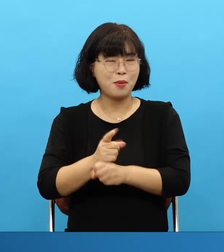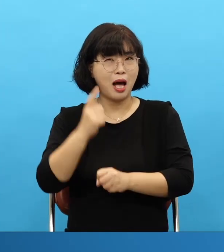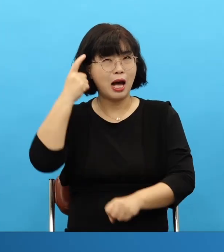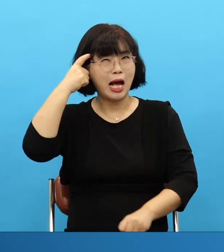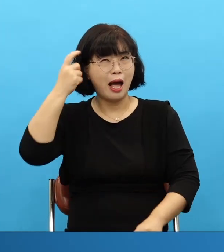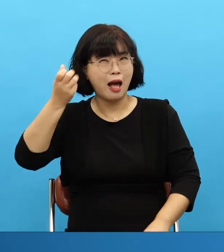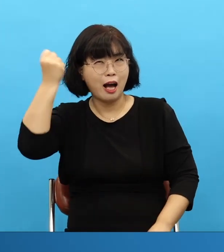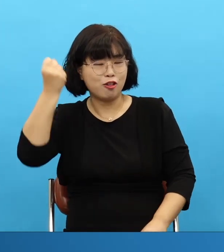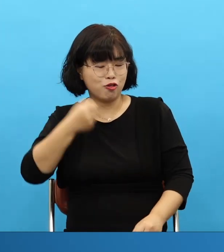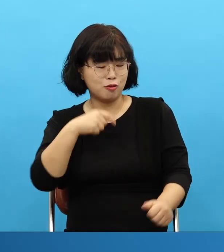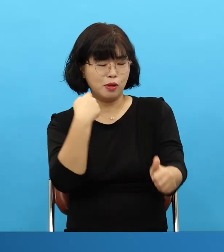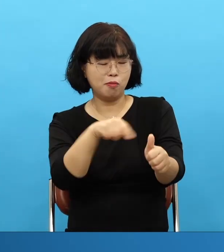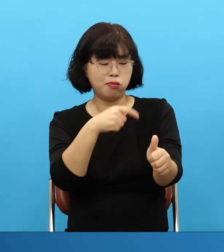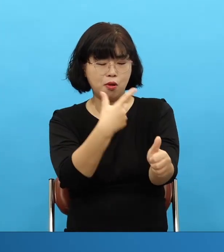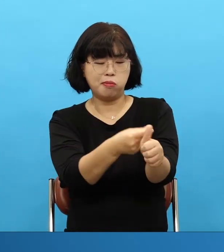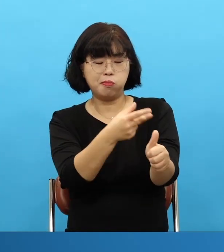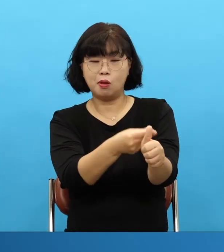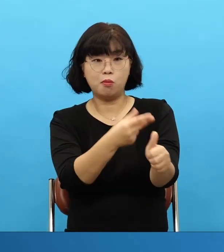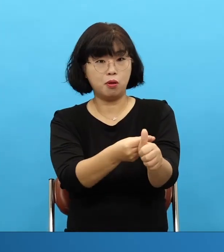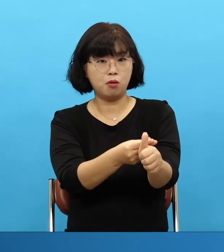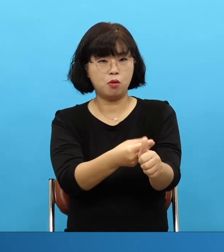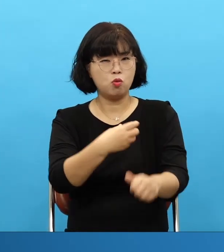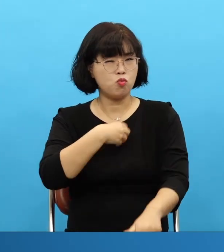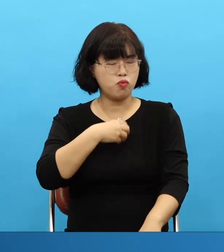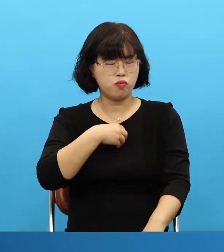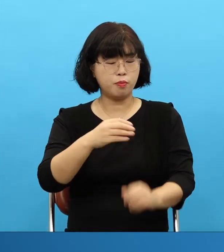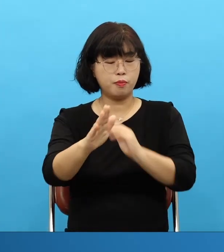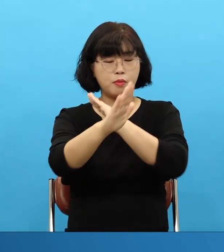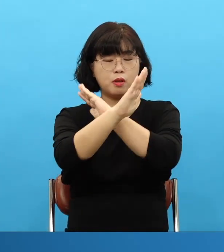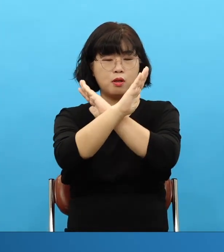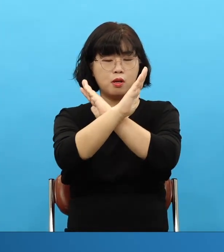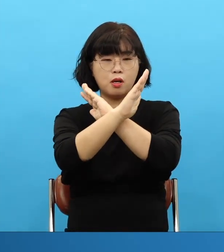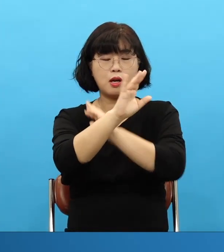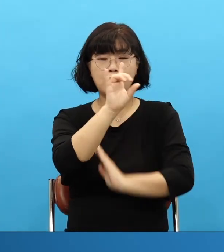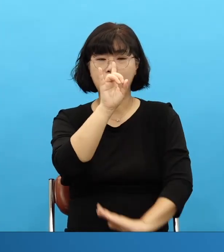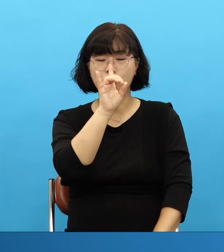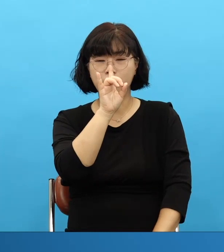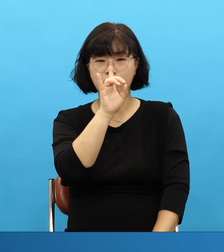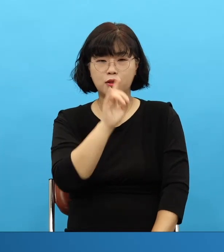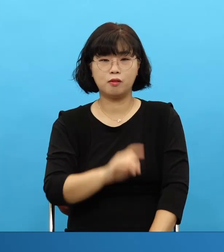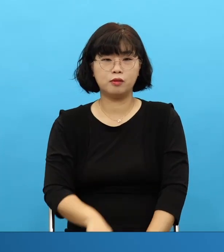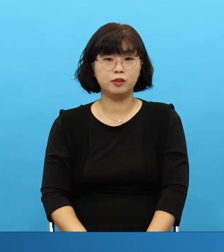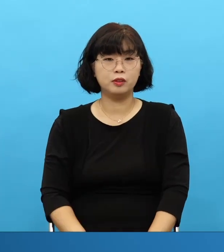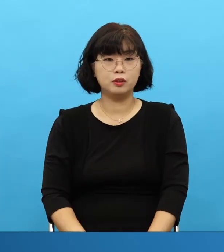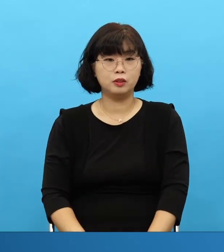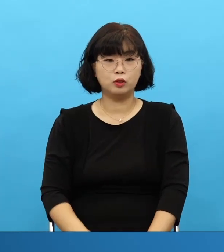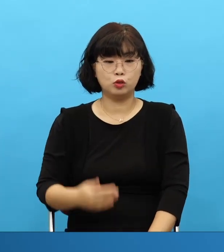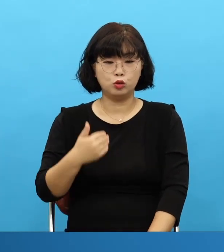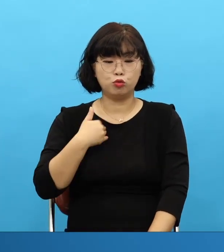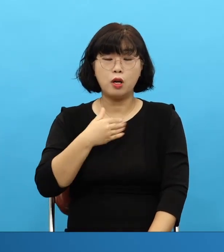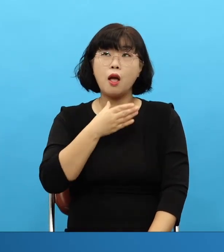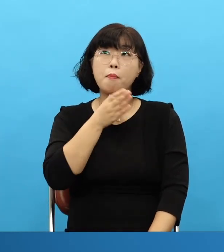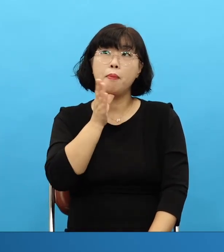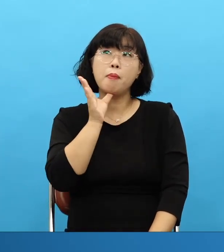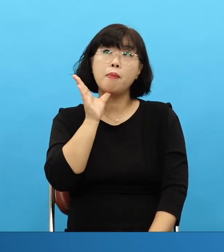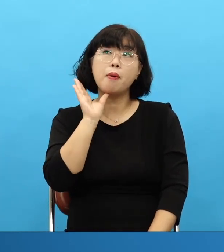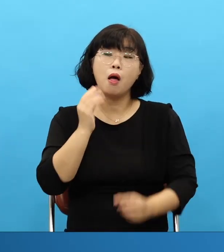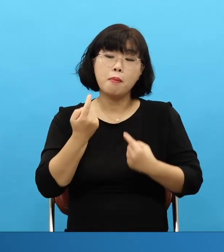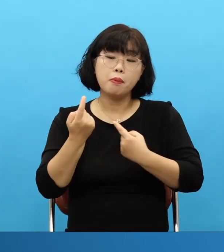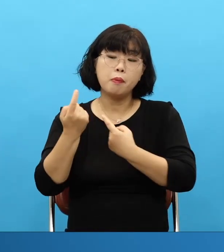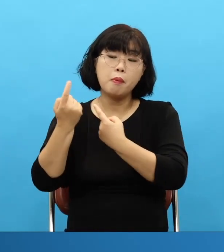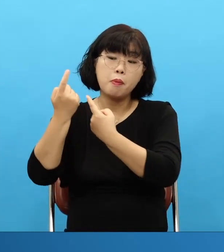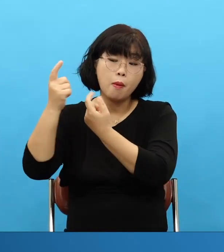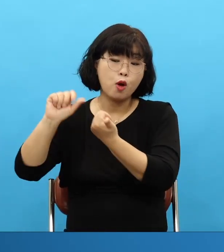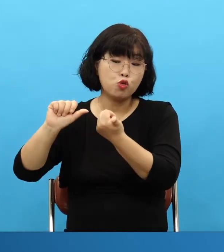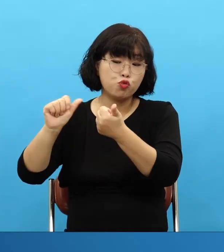level. 여러분이 없을 때 렘넌트는 살아가야 되기 때문에요. 그때 시대를 보고 가르쳐야 되는 거죠. The remnants must be